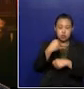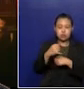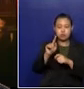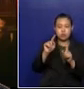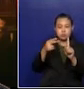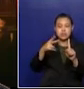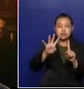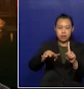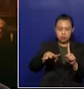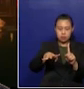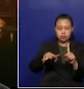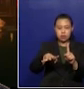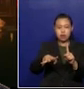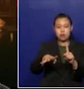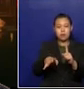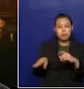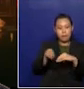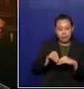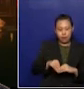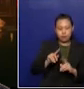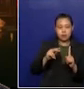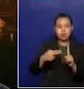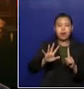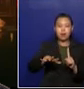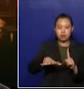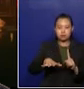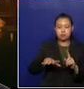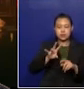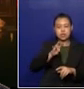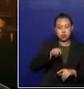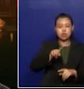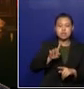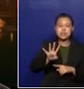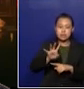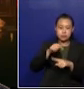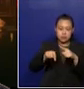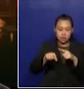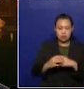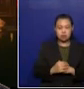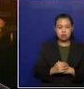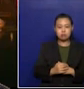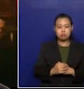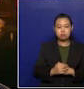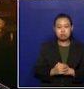า 7.14% ฮะผมถามท่านจริงๆนะพอมาถึงตรงนี้